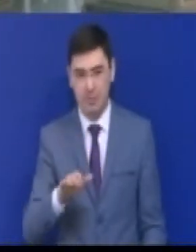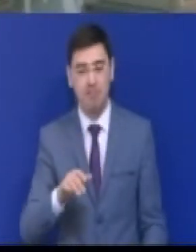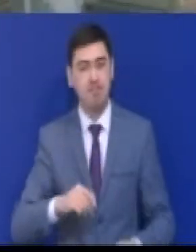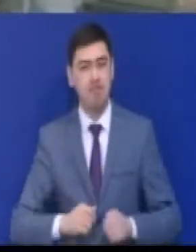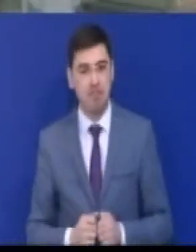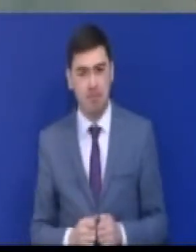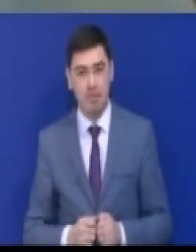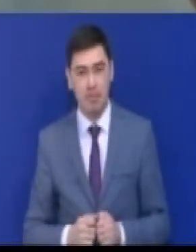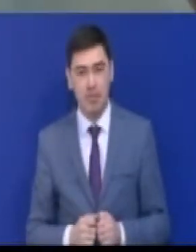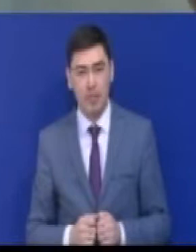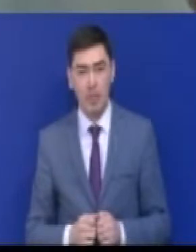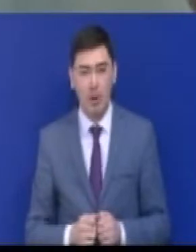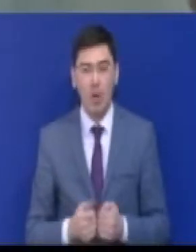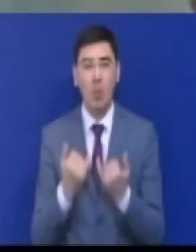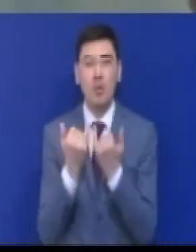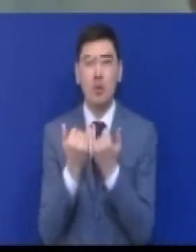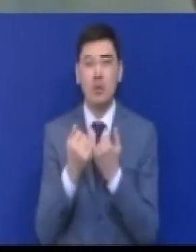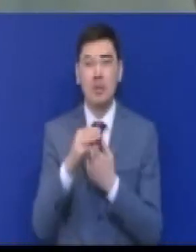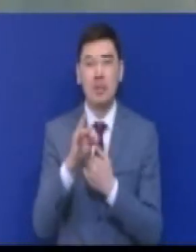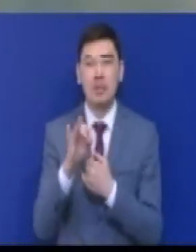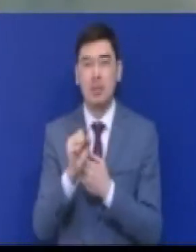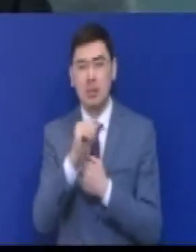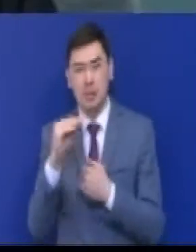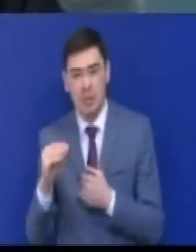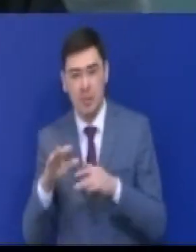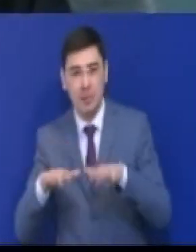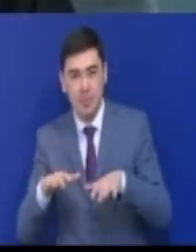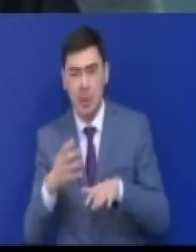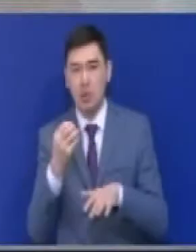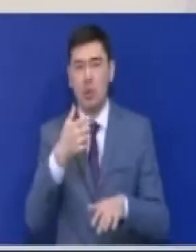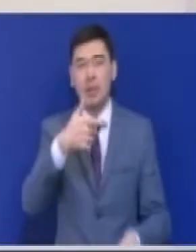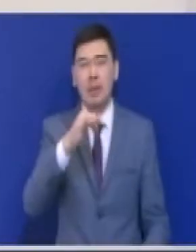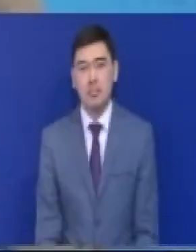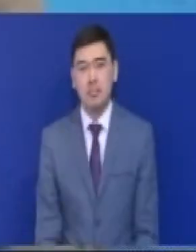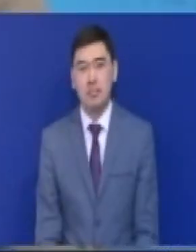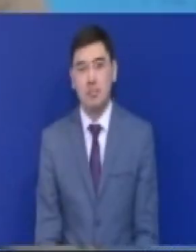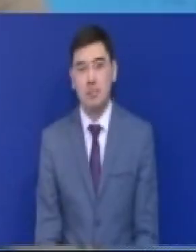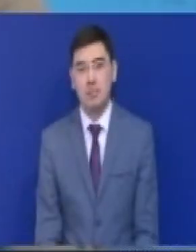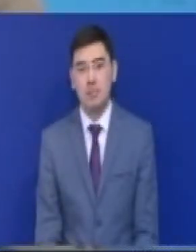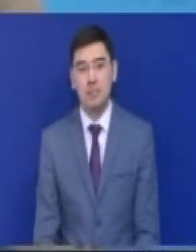Қонақтар триаж орталығында және гибридті ота жасау бөлімдерінде болды.